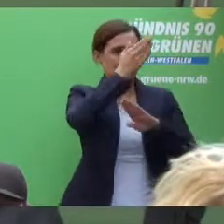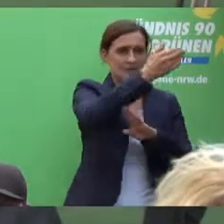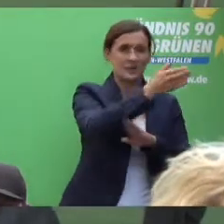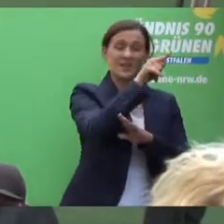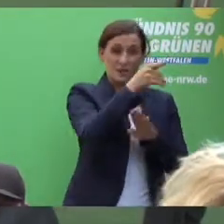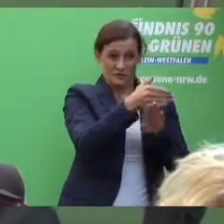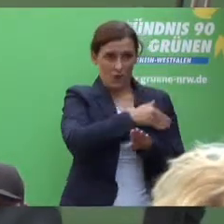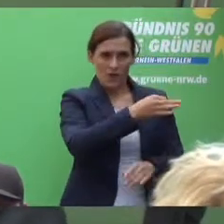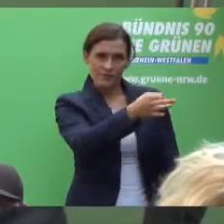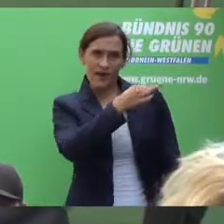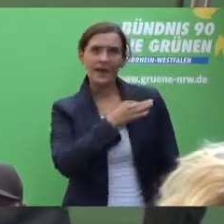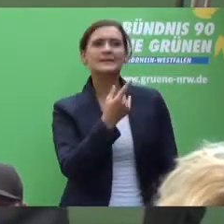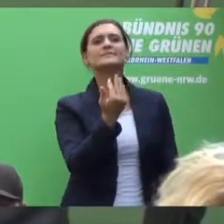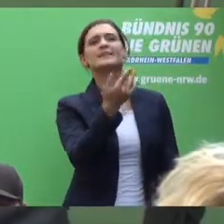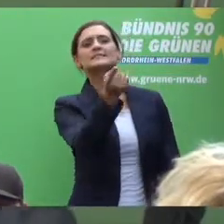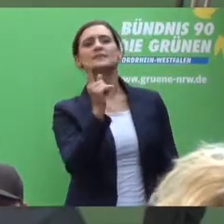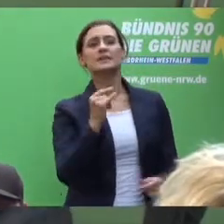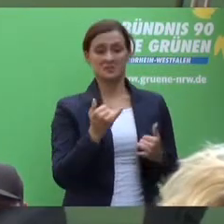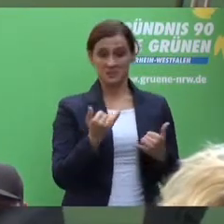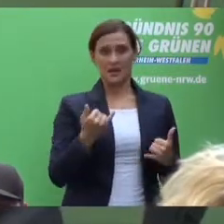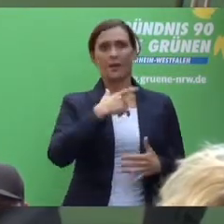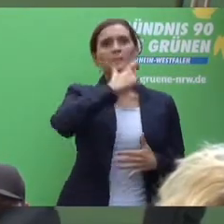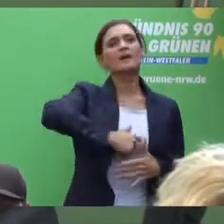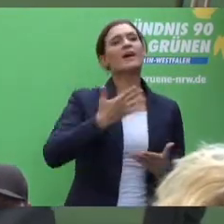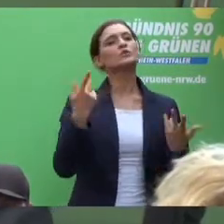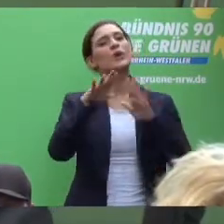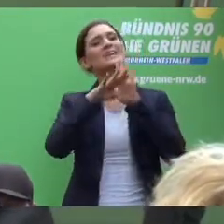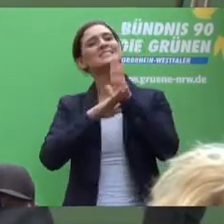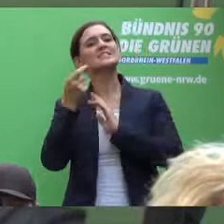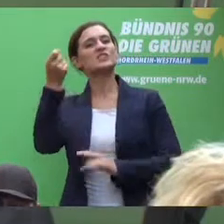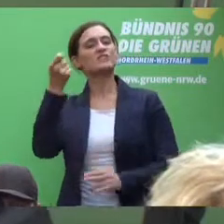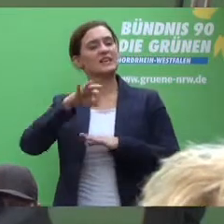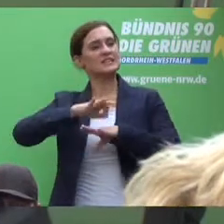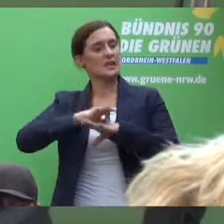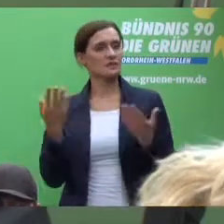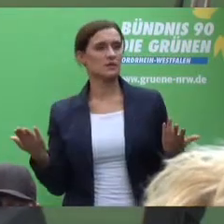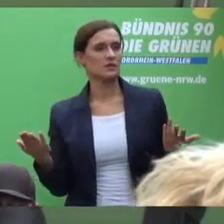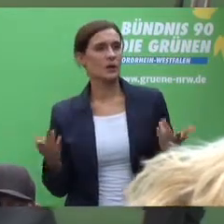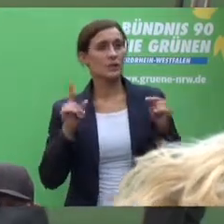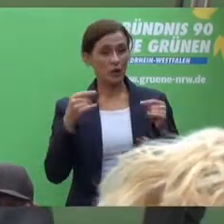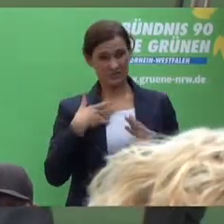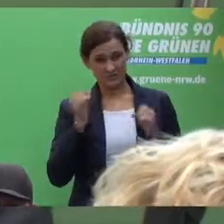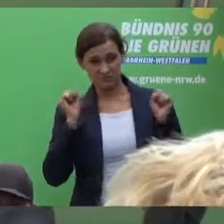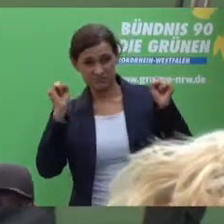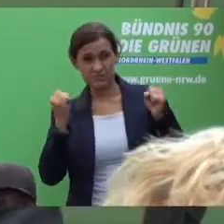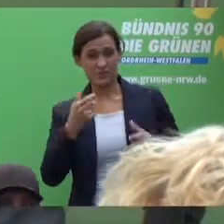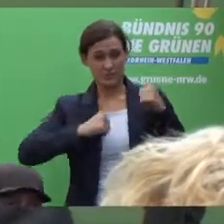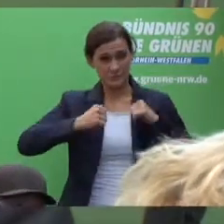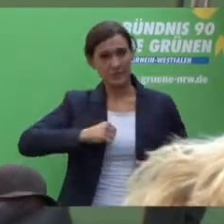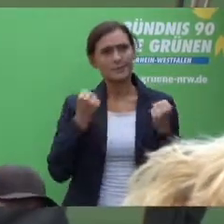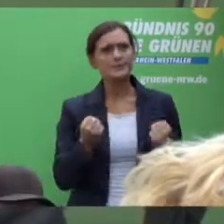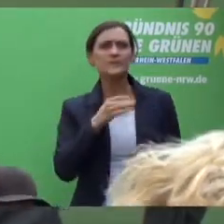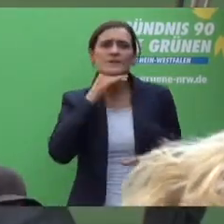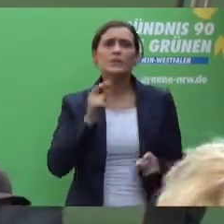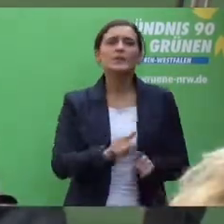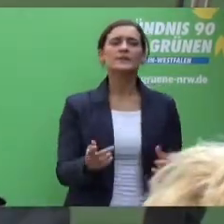gefragt werden, wie tut's denn weh? Was ist die Diagnose des Arztes? Wie dringlich ist es? Sondern man als erstes